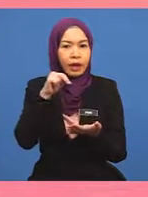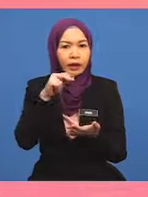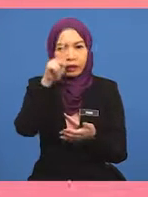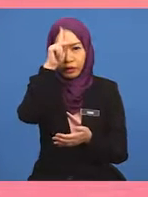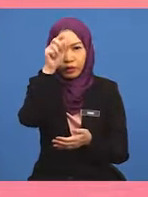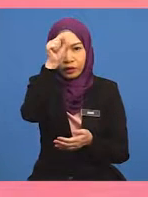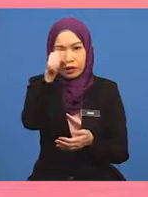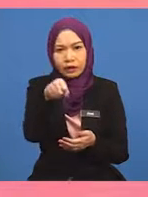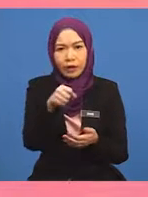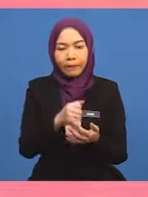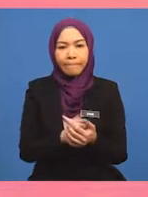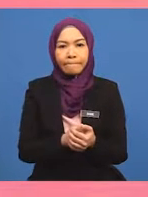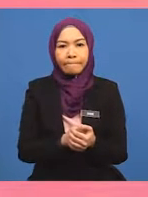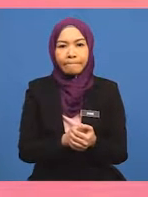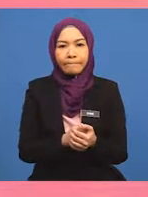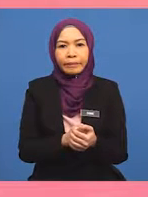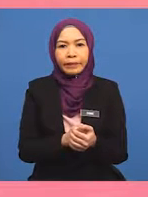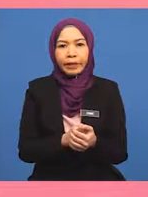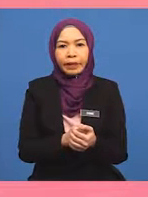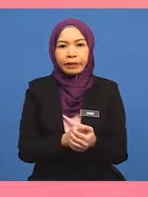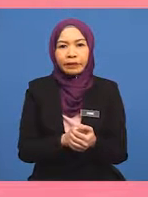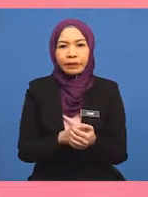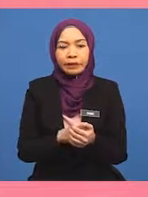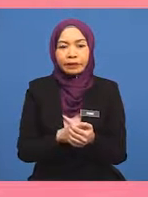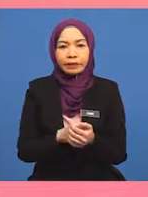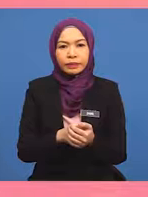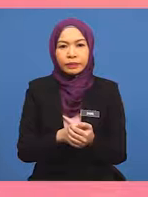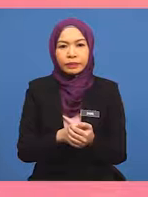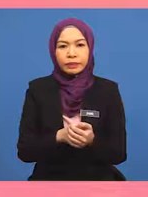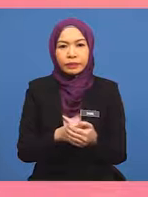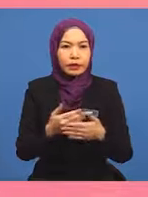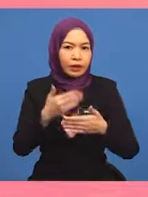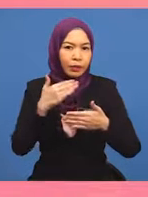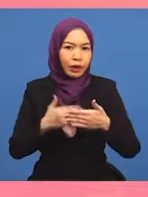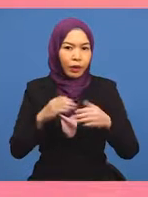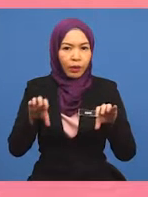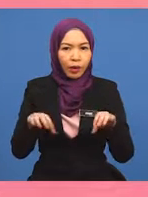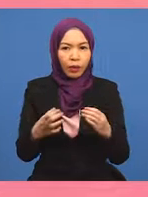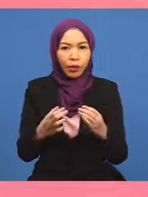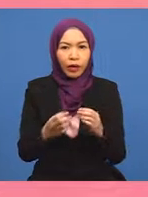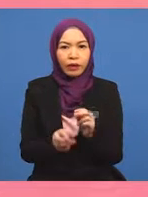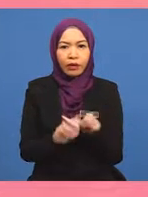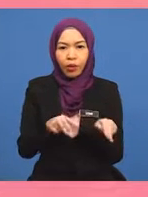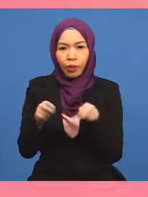mereka sebelum melakukan sebarang pengubahsuaian.